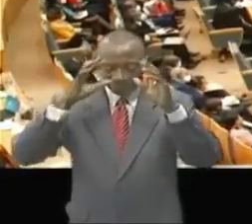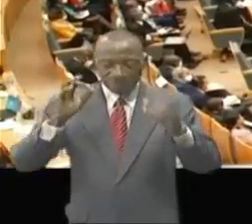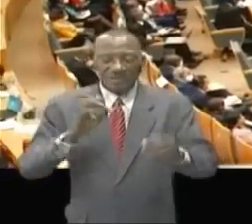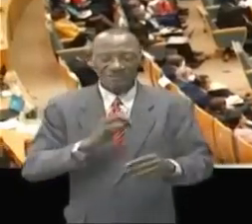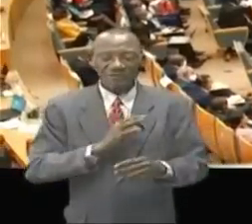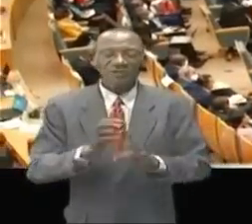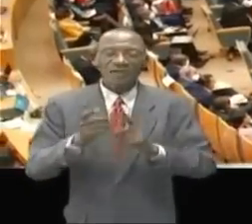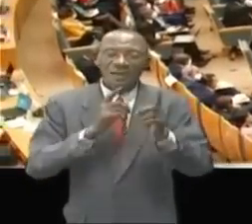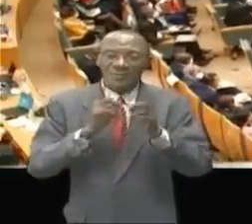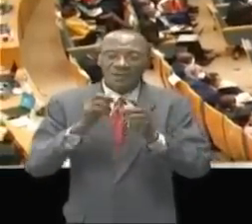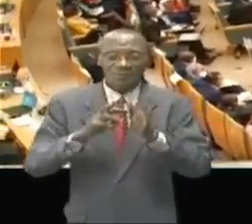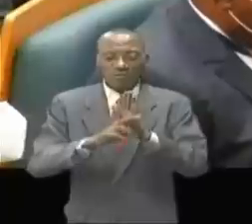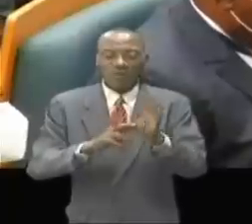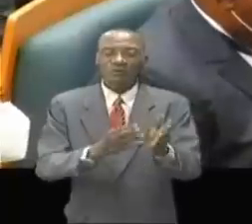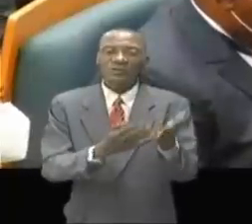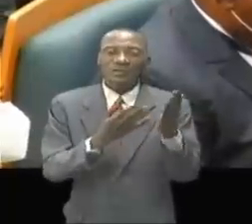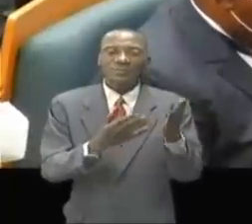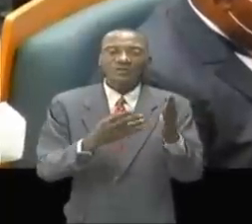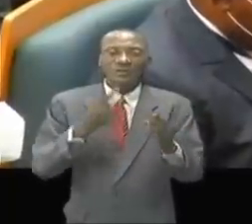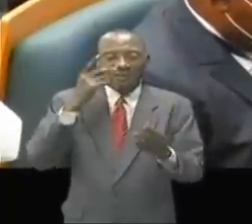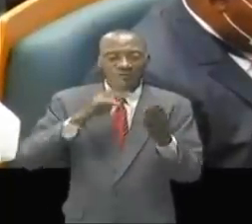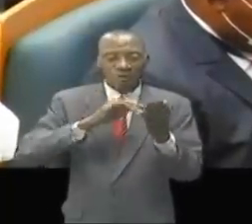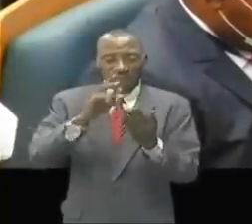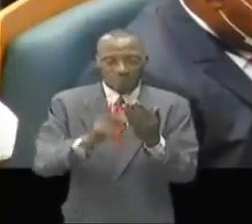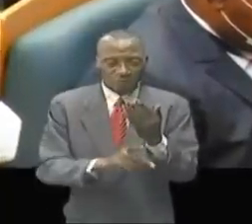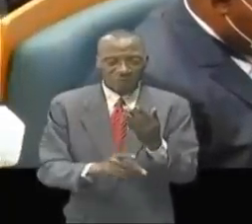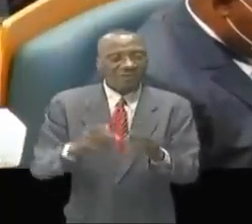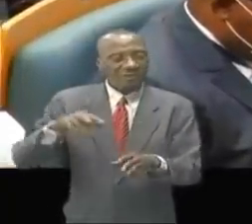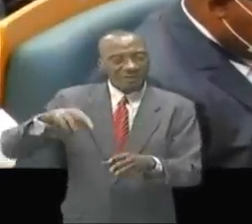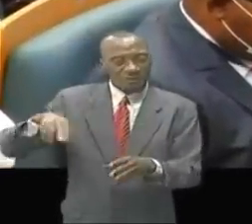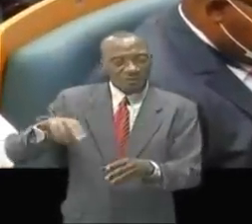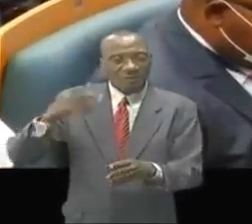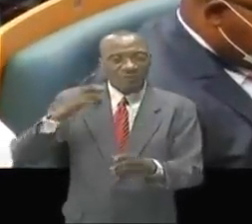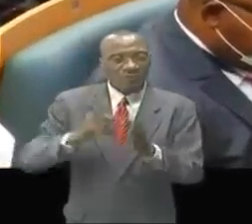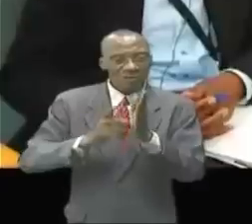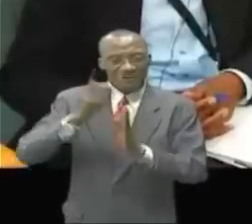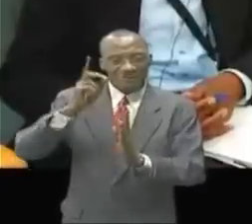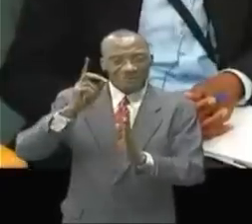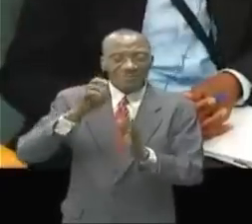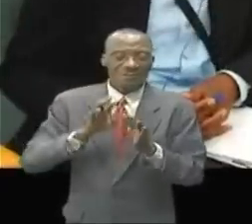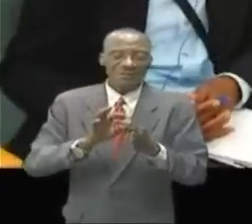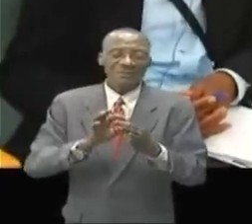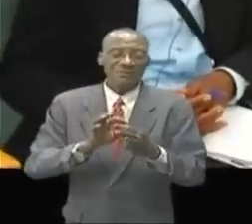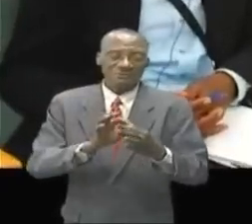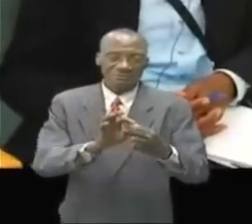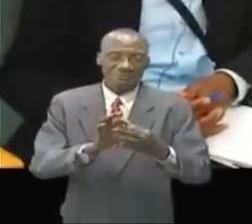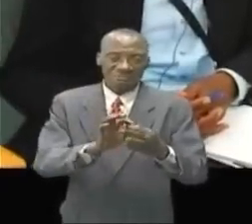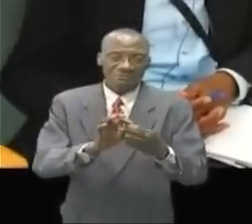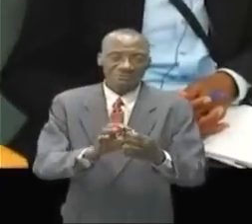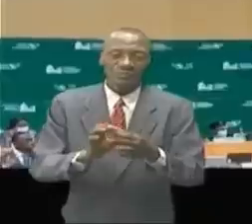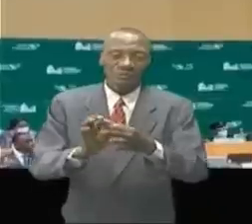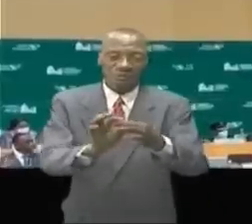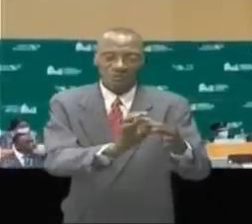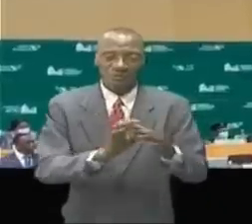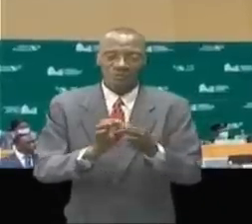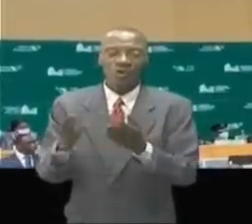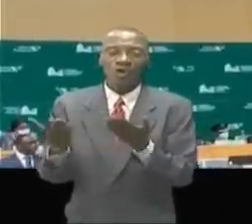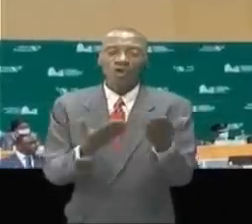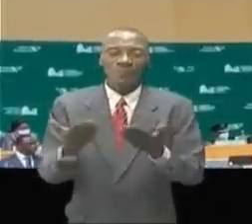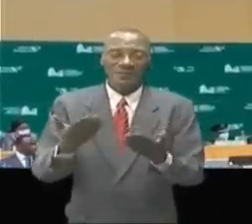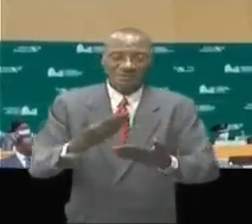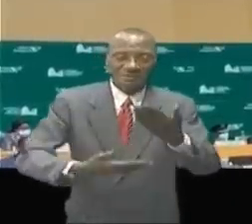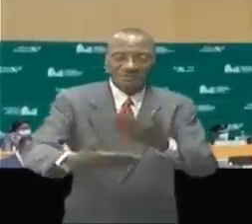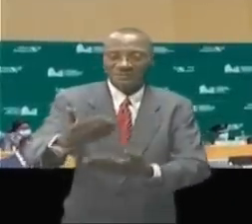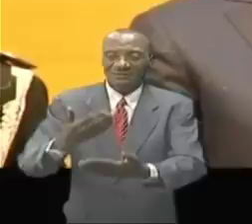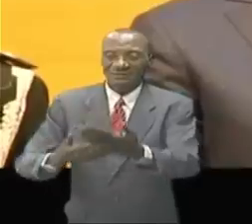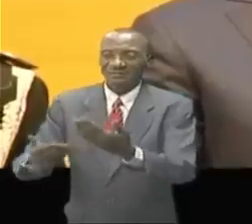rôle essentiel des projets d'infrastructures régionales partagés pour développer des liens commerciaux. Les baissés des rideaux de ces assises a été fait par le président de